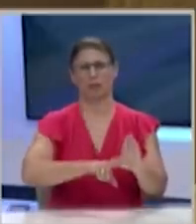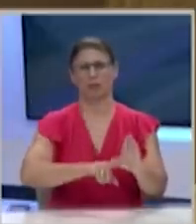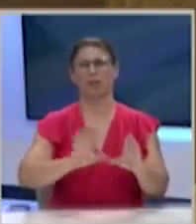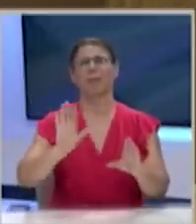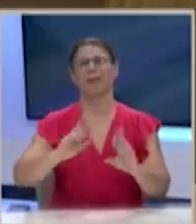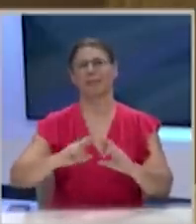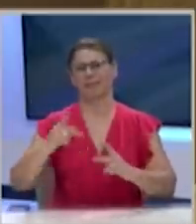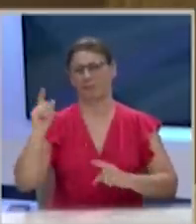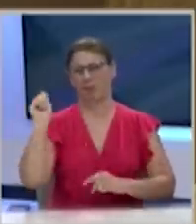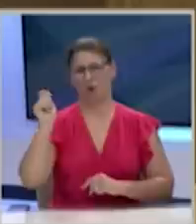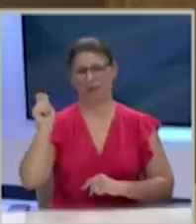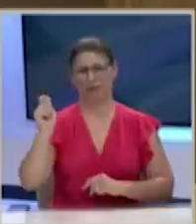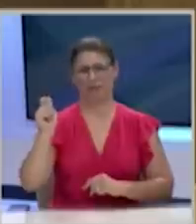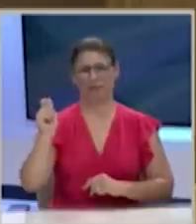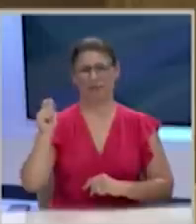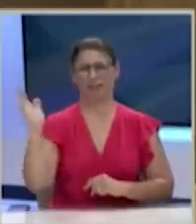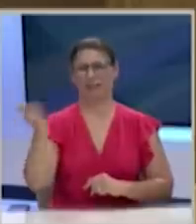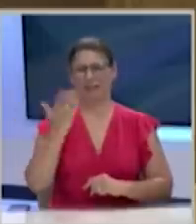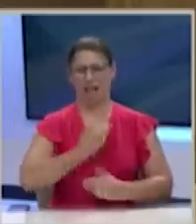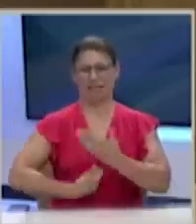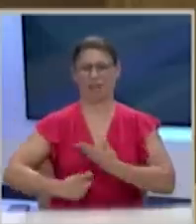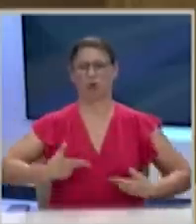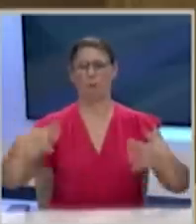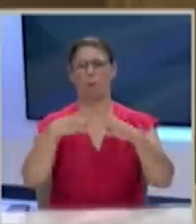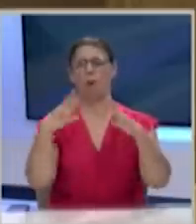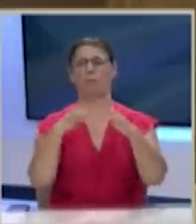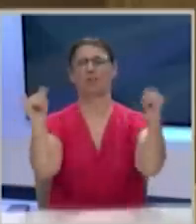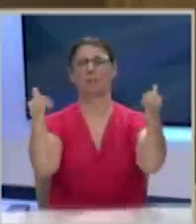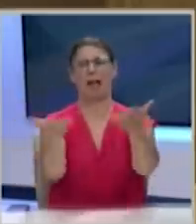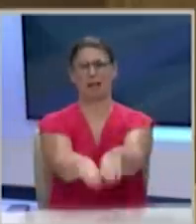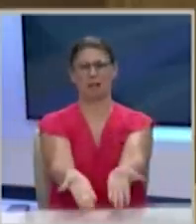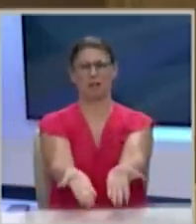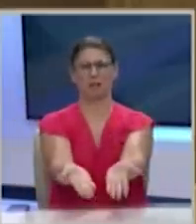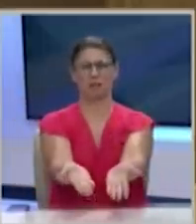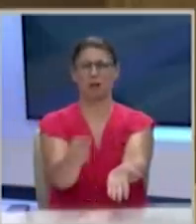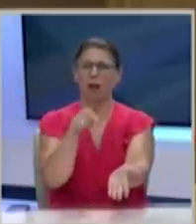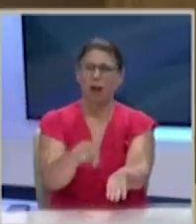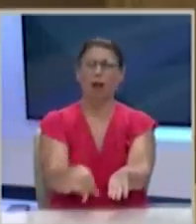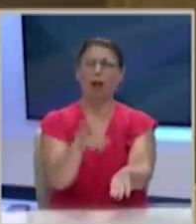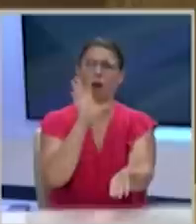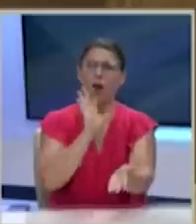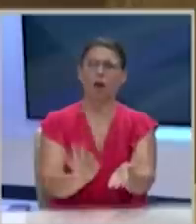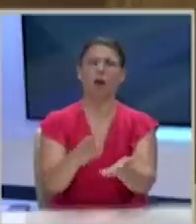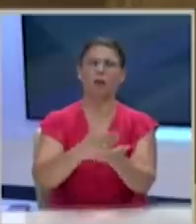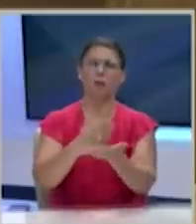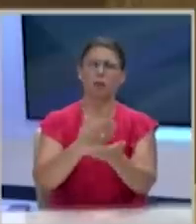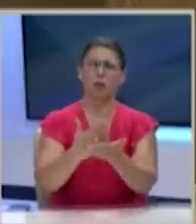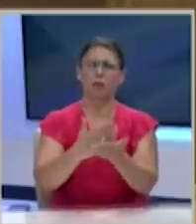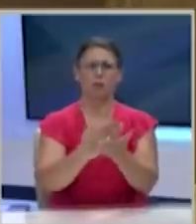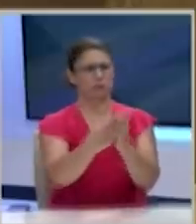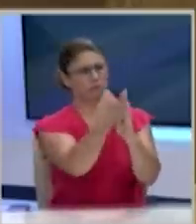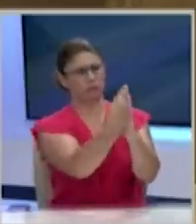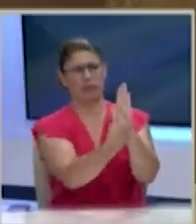κάνετε αντιπολίτευση αντά το πόλεμο της πλάκας, για να το πω έτσι απλά. Αυτό καθορίζει τις ιεραρχίες. Γι' αυτό και